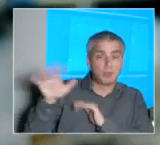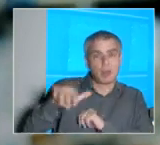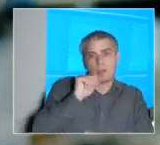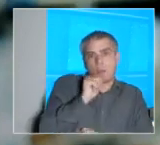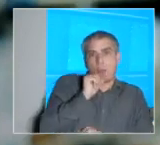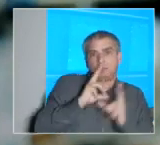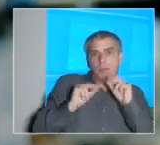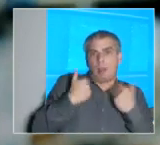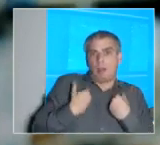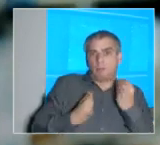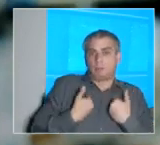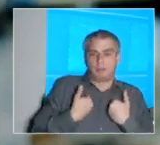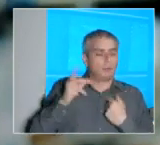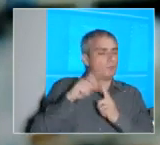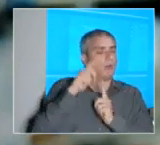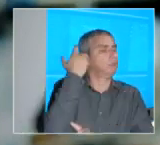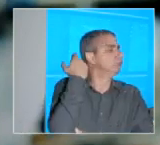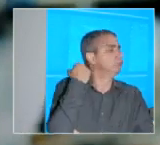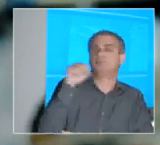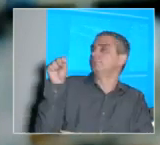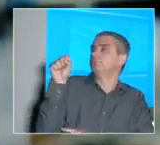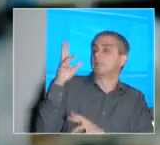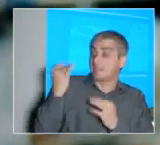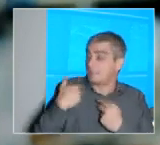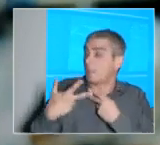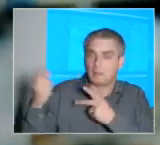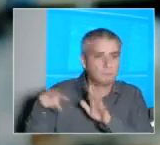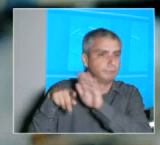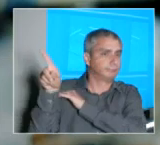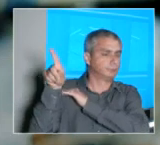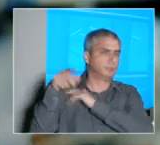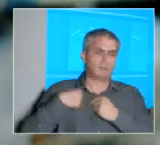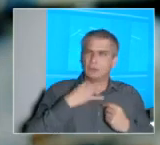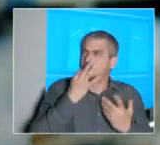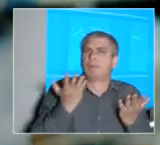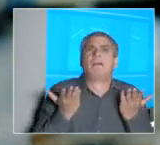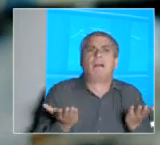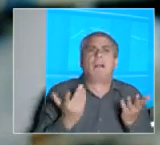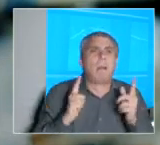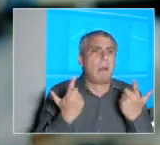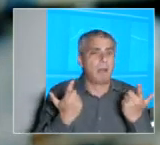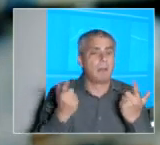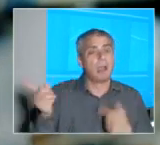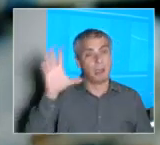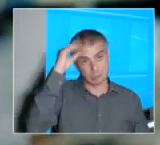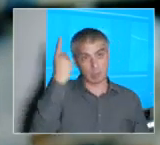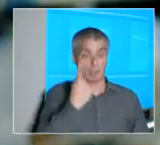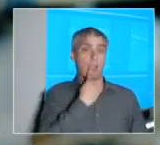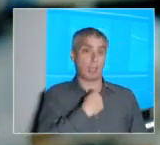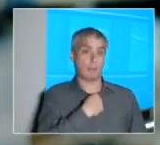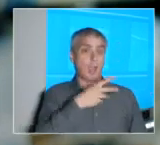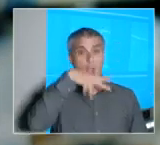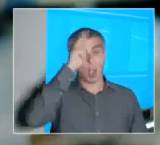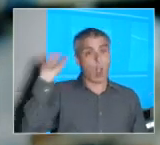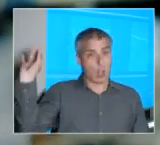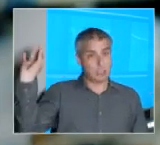איתי. פשוט סובבו את הגב בכל פעם שהתקרבתי. שאלתי אותם למה. אז ילד אחד גילה שההורים